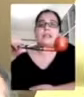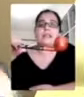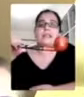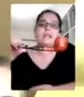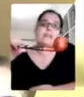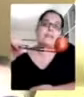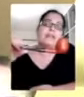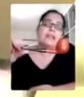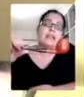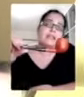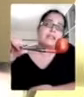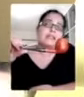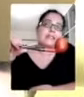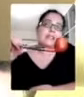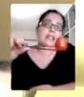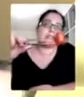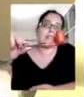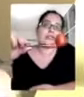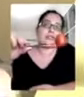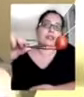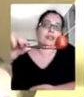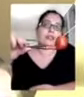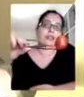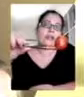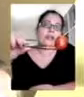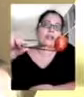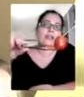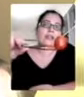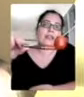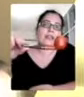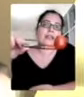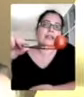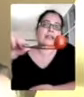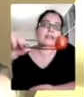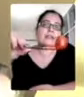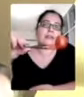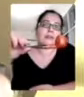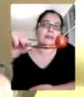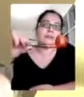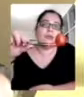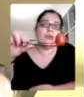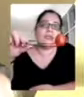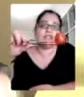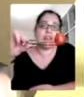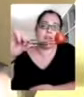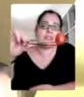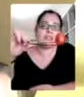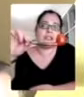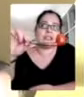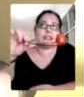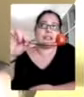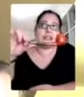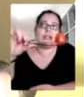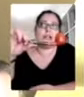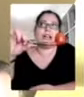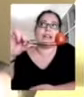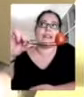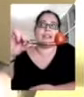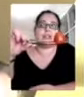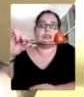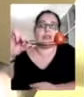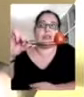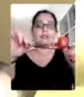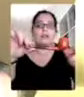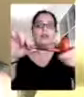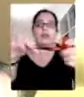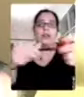mesela böyle yazdığım zaman insanlar şey zannediyorlar. Aman Allah'ım, ilk andan itibaren muhteşem içti. Ya şimdi